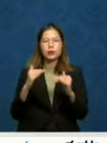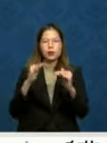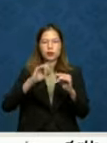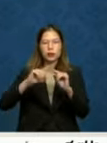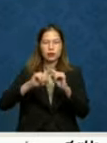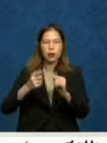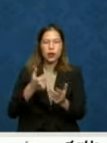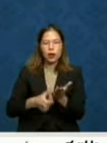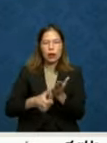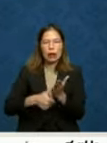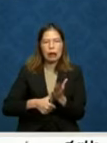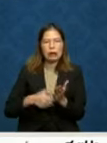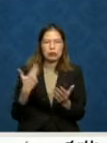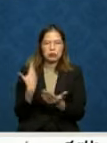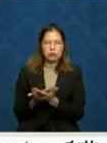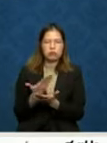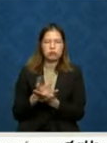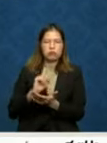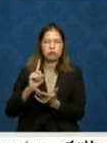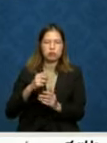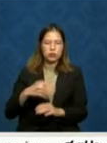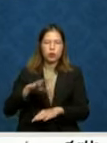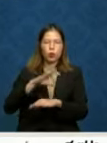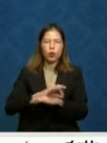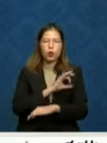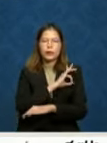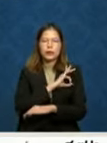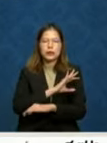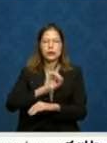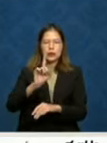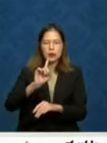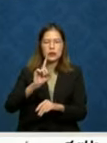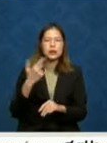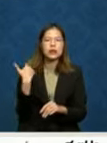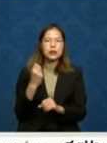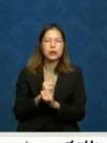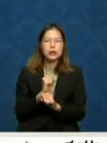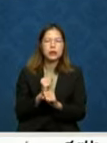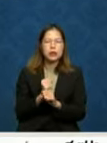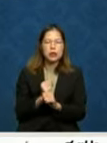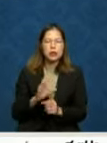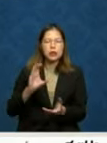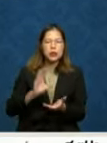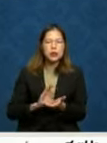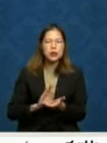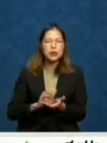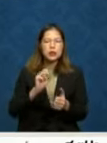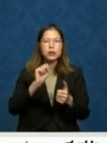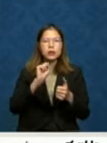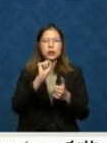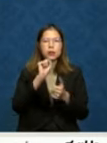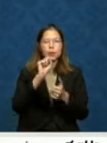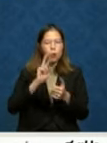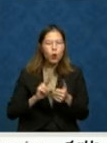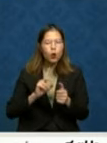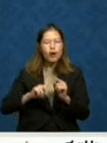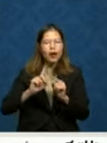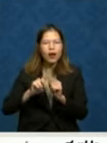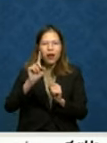และหนี้สินของกองทุนสงเคราะห์ผู้เคยเป็นสมาชิกรัฐสภาตามระเบียบว่าด้วยกองทุนสงเคราะห์ผู้เคยเป็นสมาชิกรัฐสภา